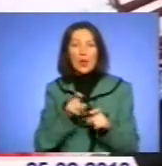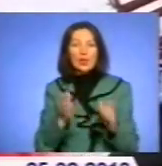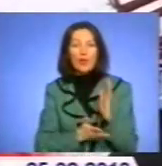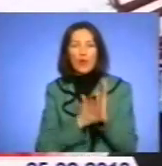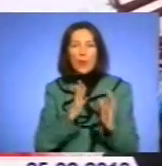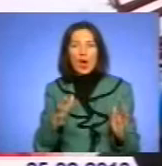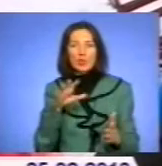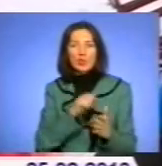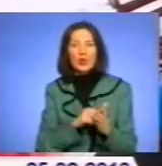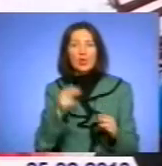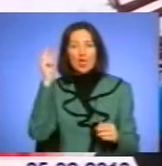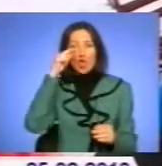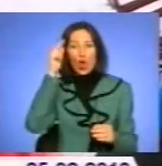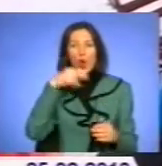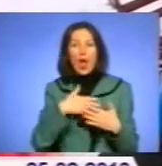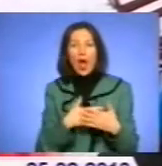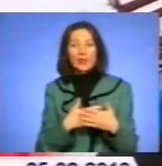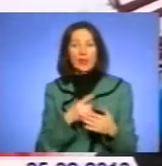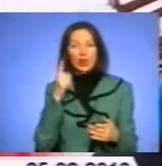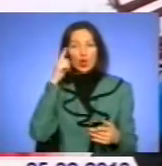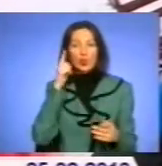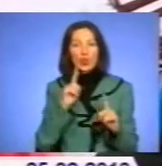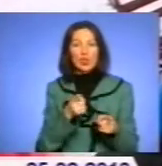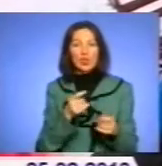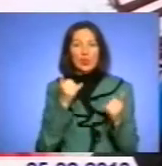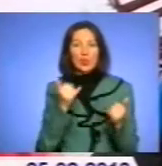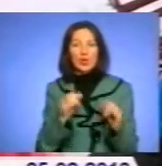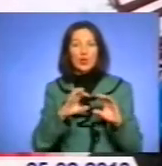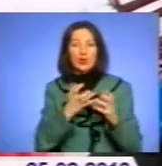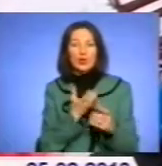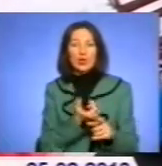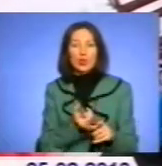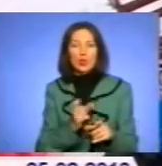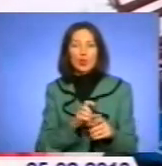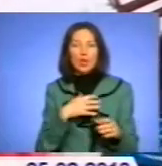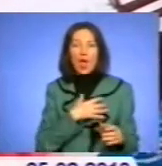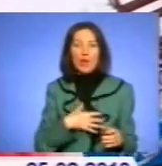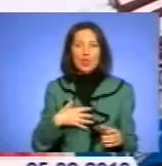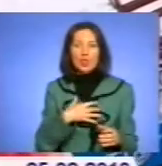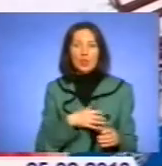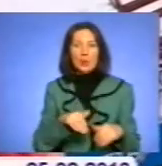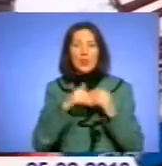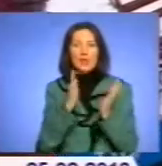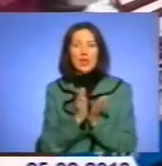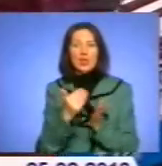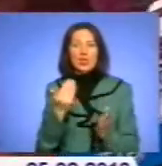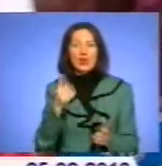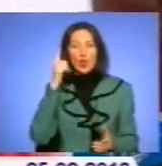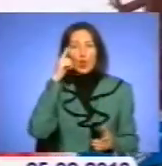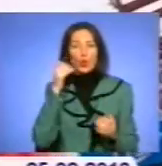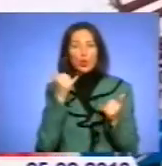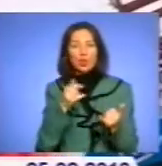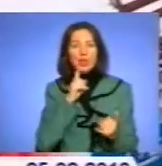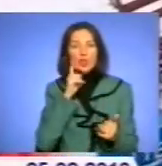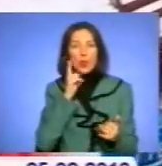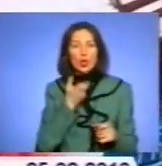уроках активно. Це, думаю, дійсно в теперішньому світі досить важливо. А взагалі, на твою думку, сучасна молодь